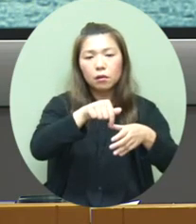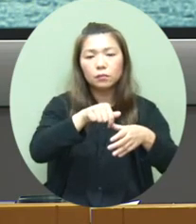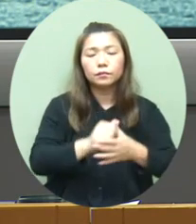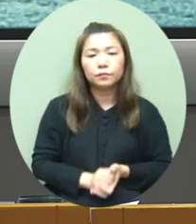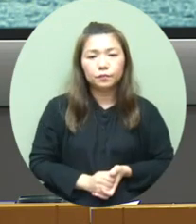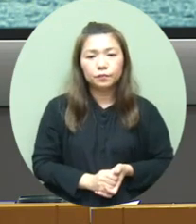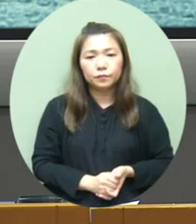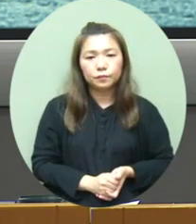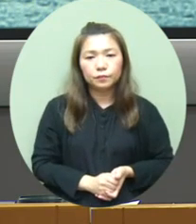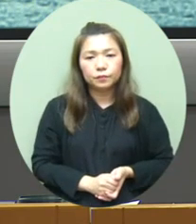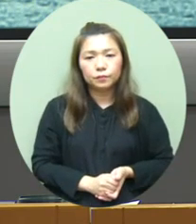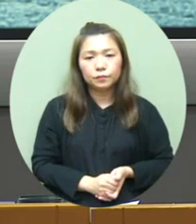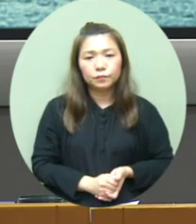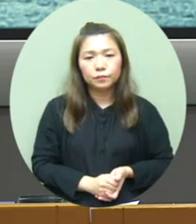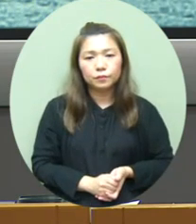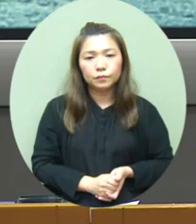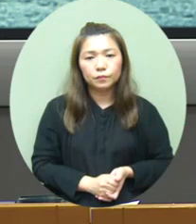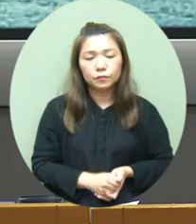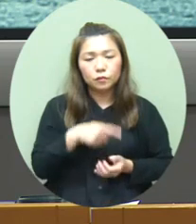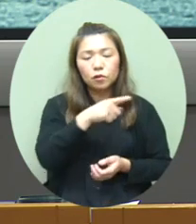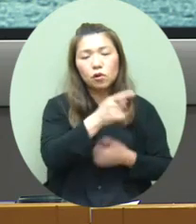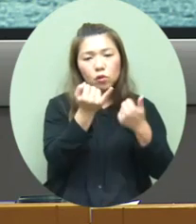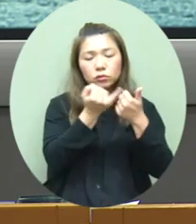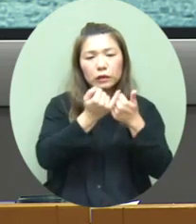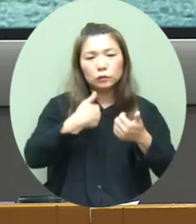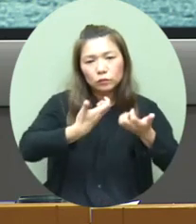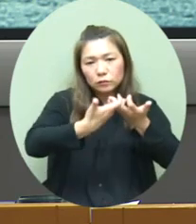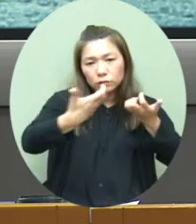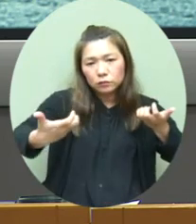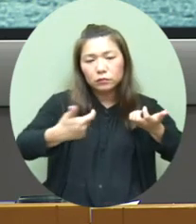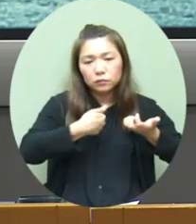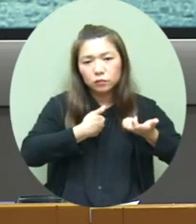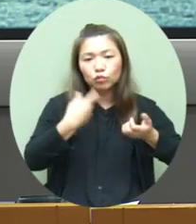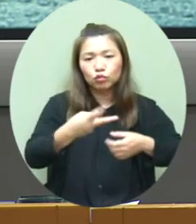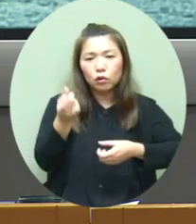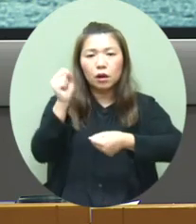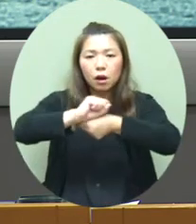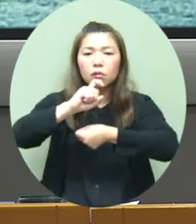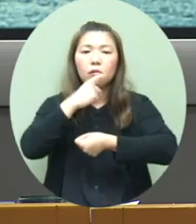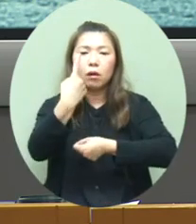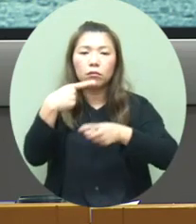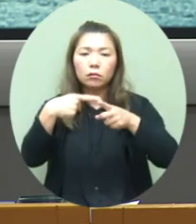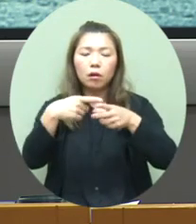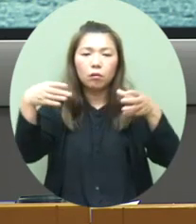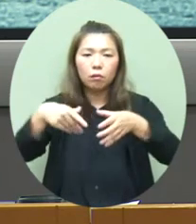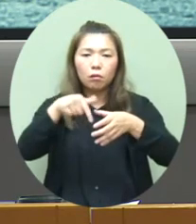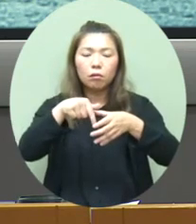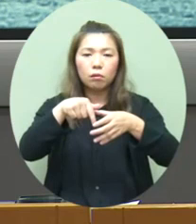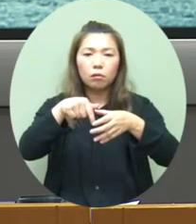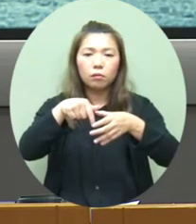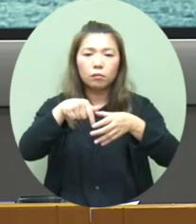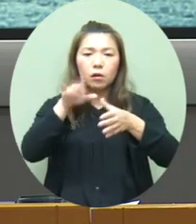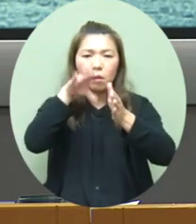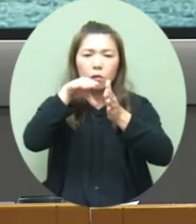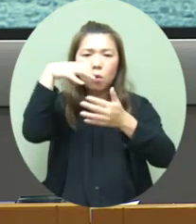係嗰啲學生就係需要隔離嘅啦嚇。咁又多咗一個個案喺同一個嗰